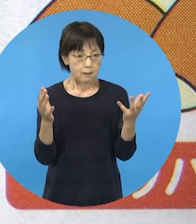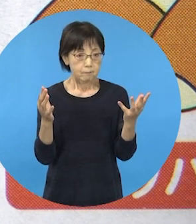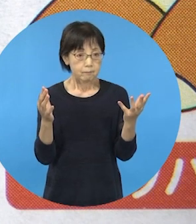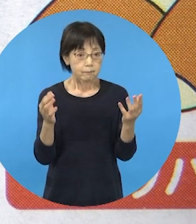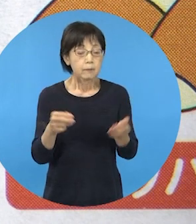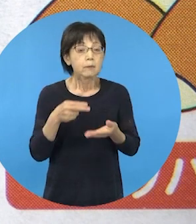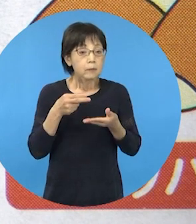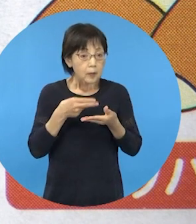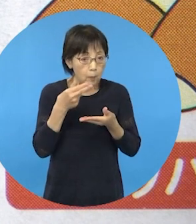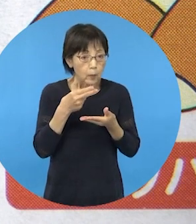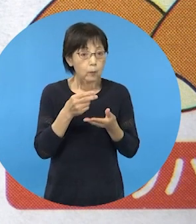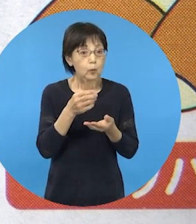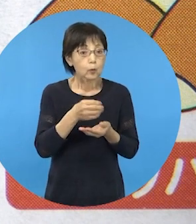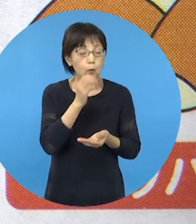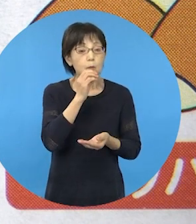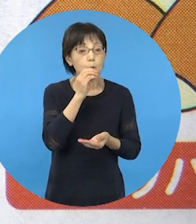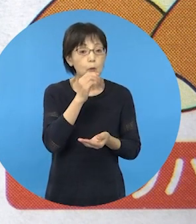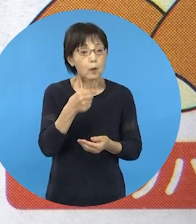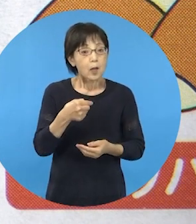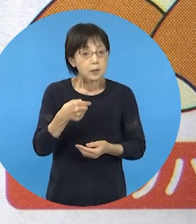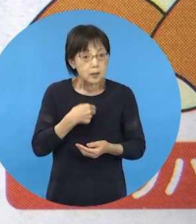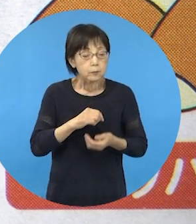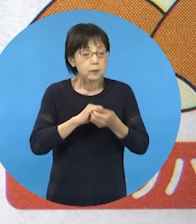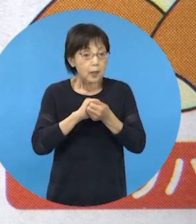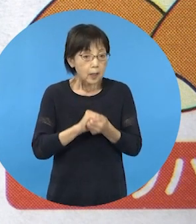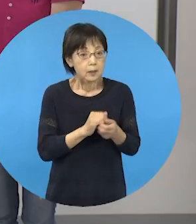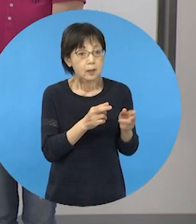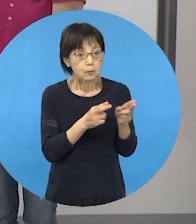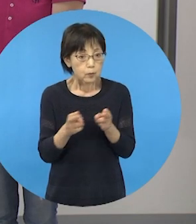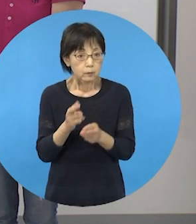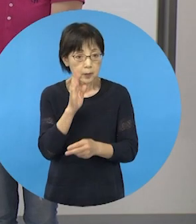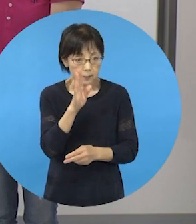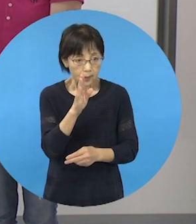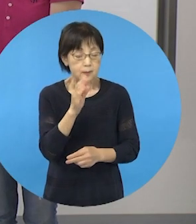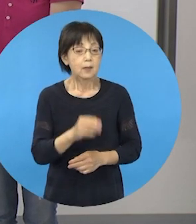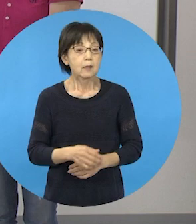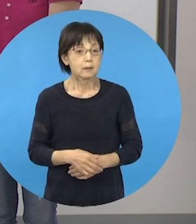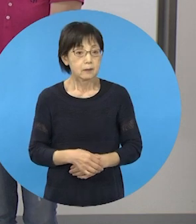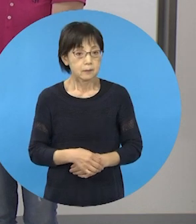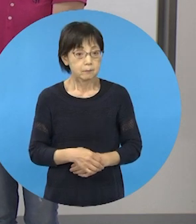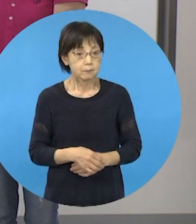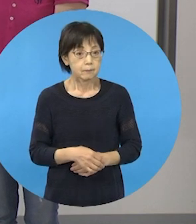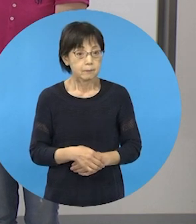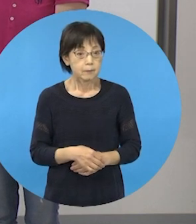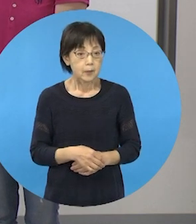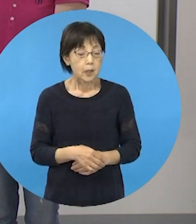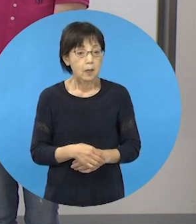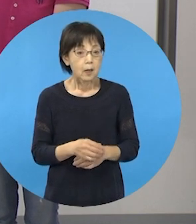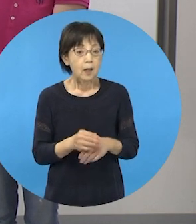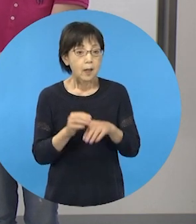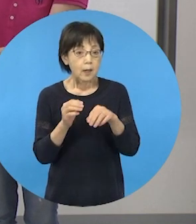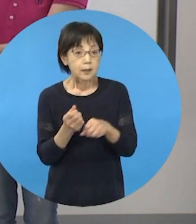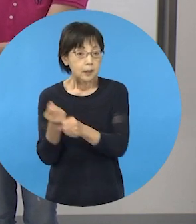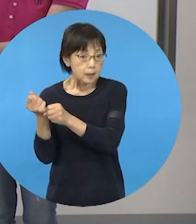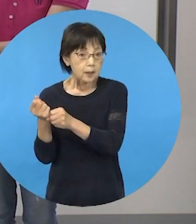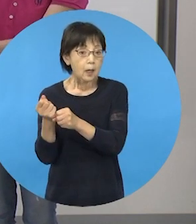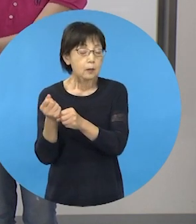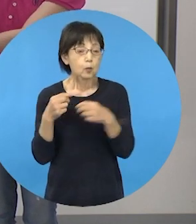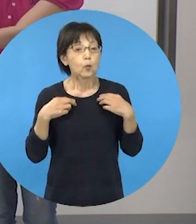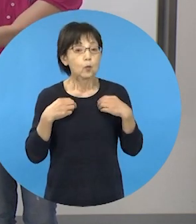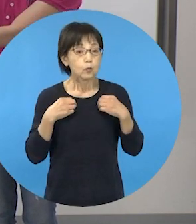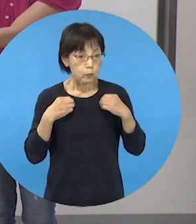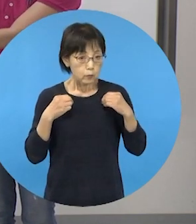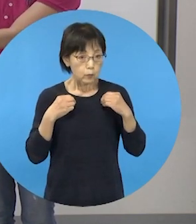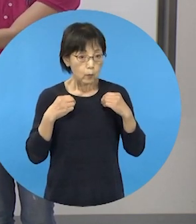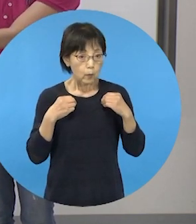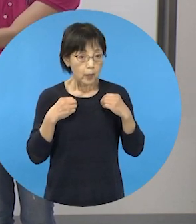はご自身で必ずご持参ください。風水害時の避難時の服装や持